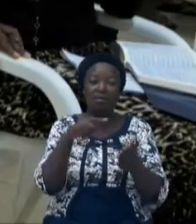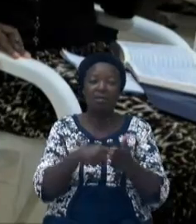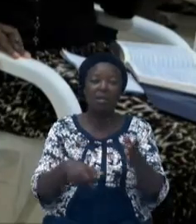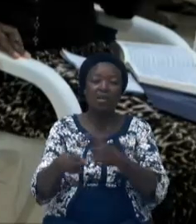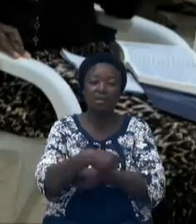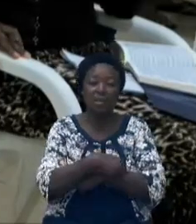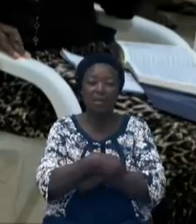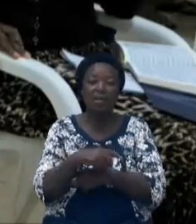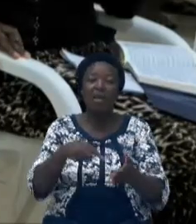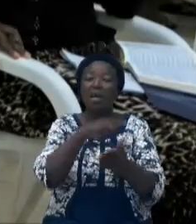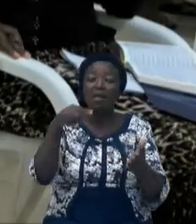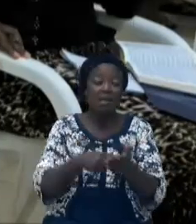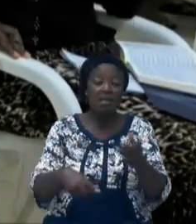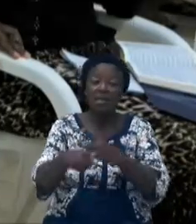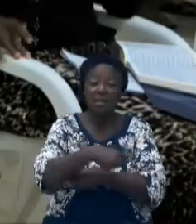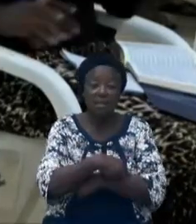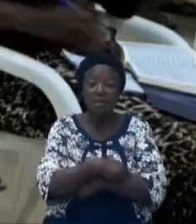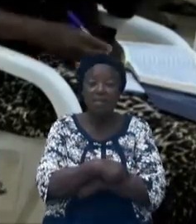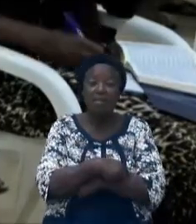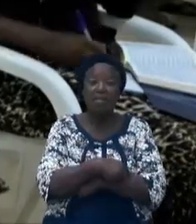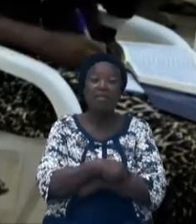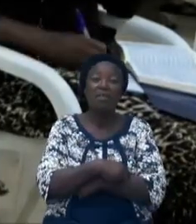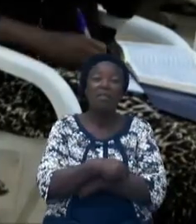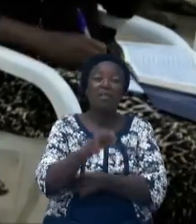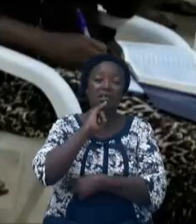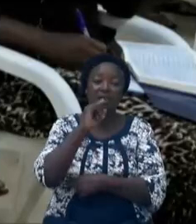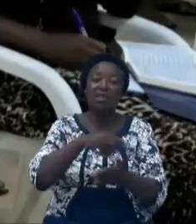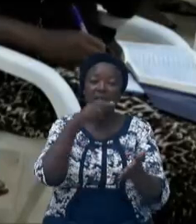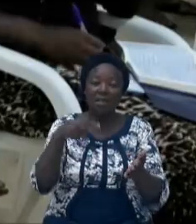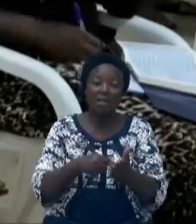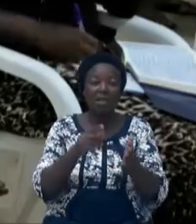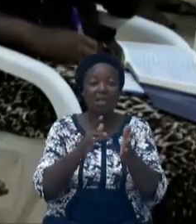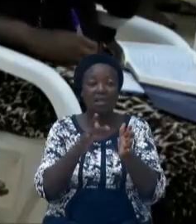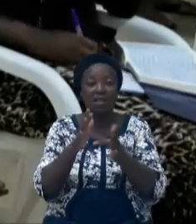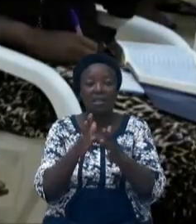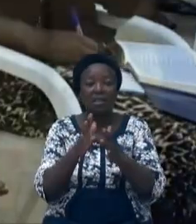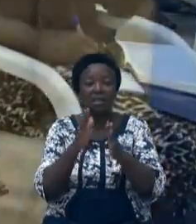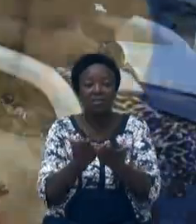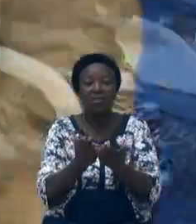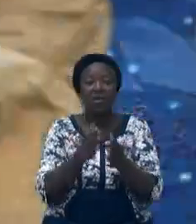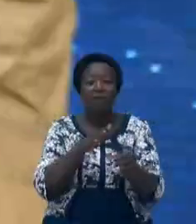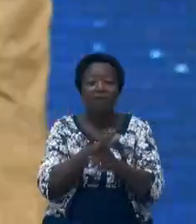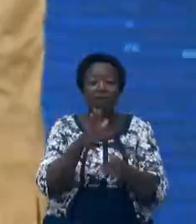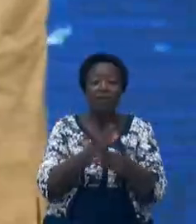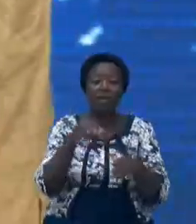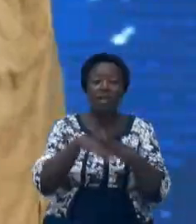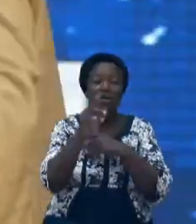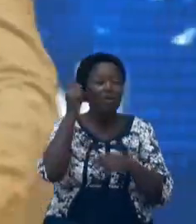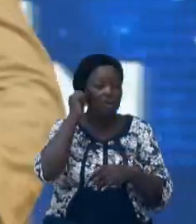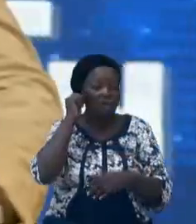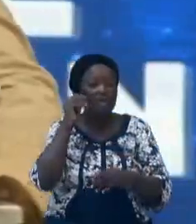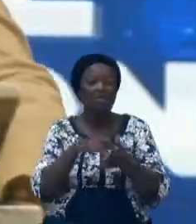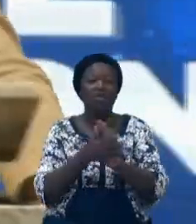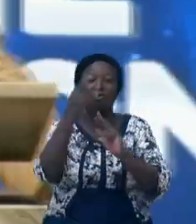aujourd'hui aujourd'hui aujourd'hui cette parole de